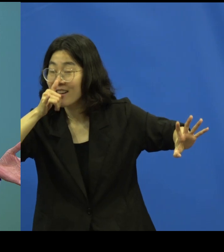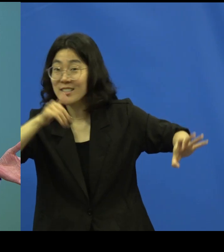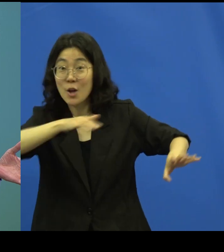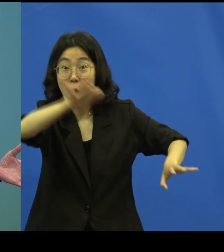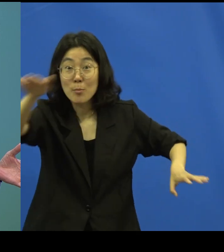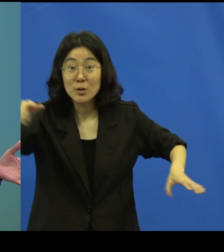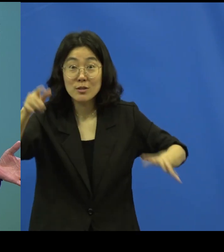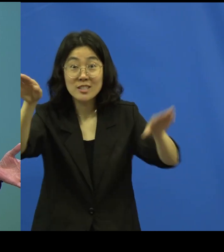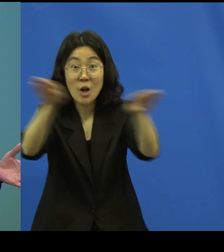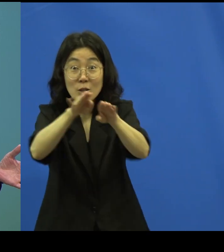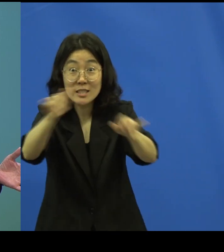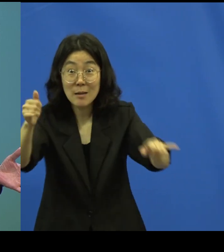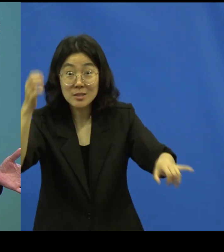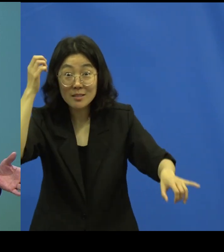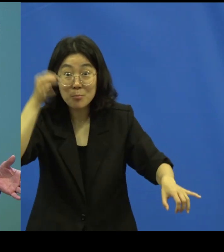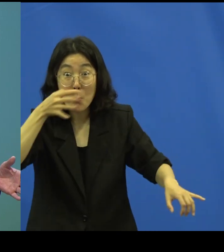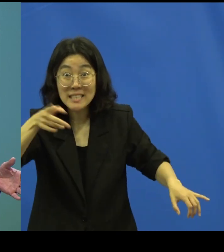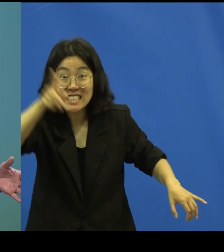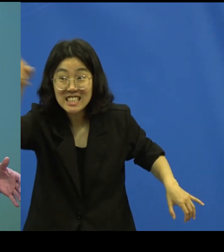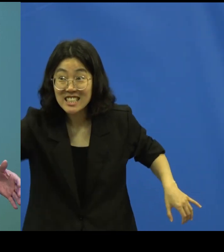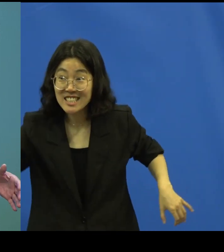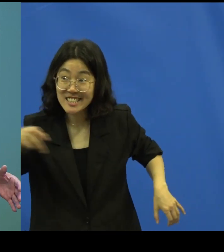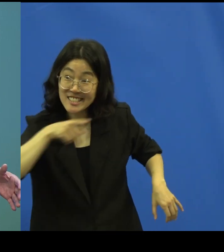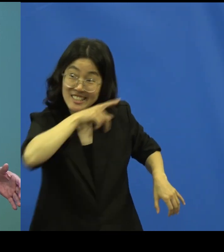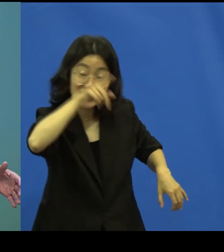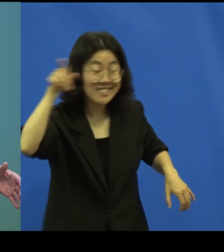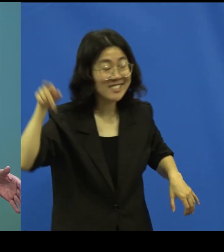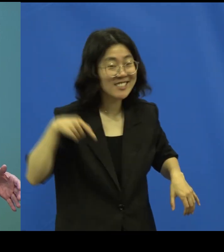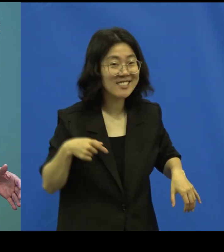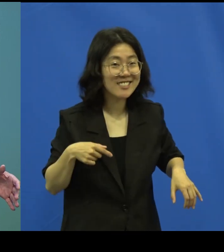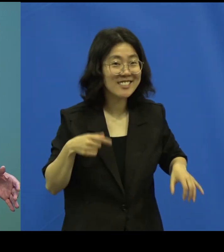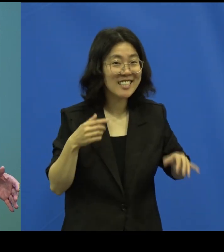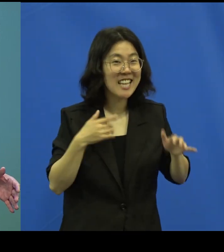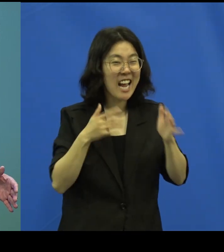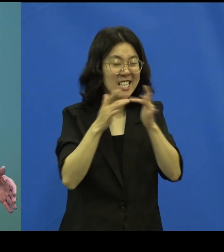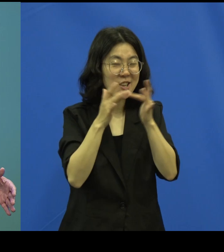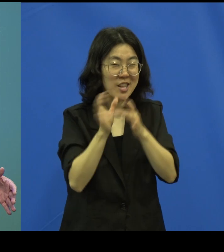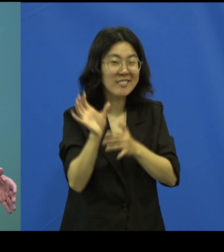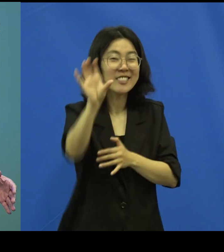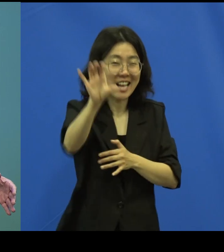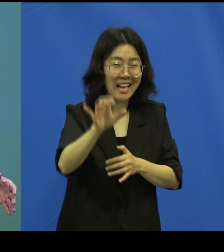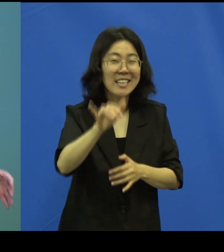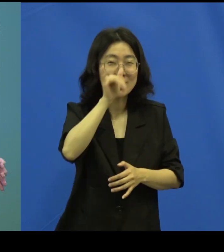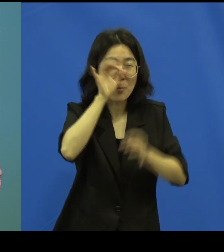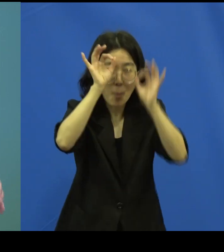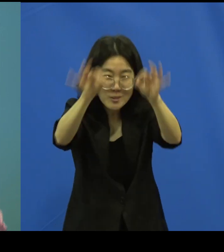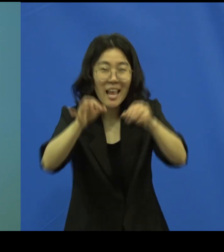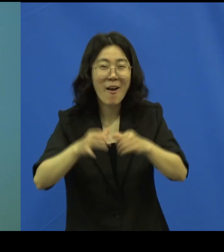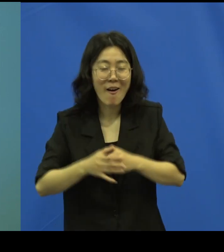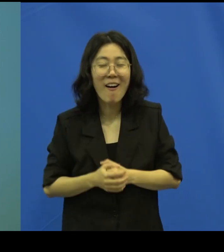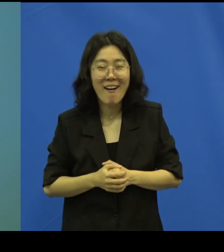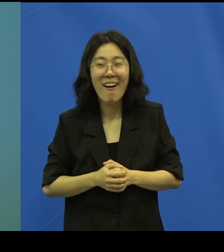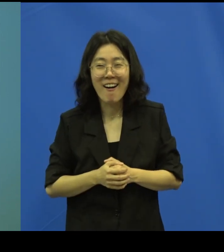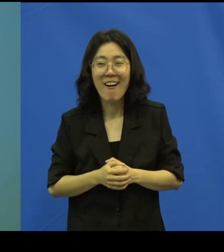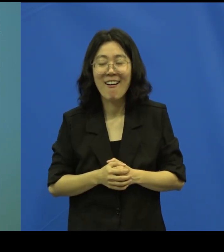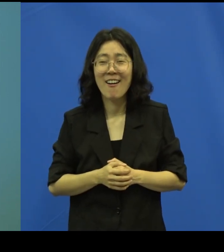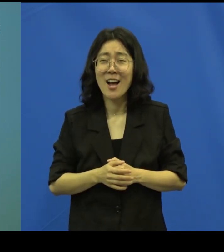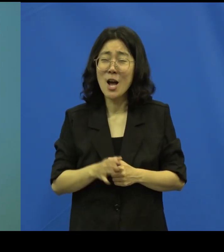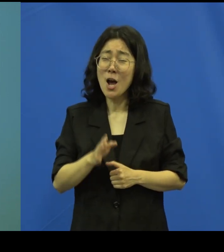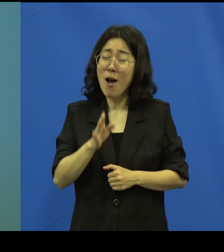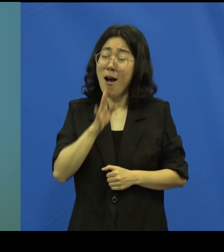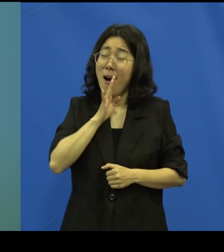되실 텐데, 그래도 한이 되실까봐 인터넷에 올려놓았습니다. 보세요, 여러분.